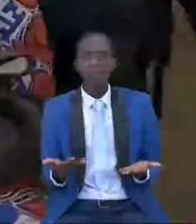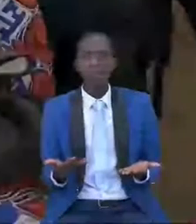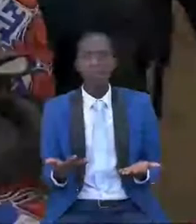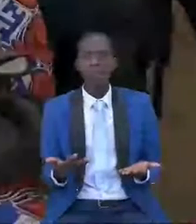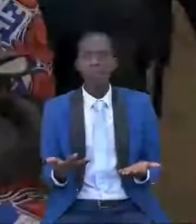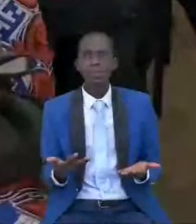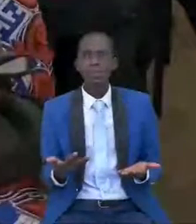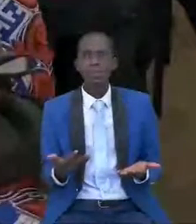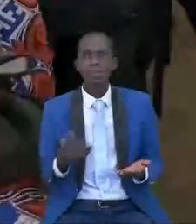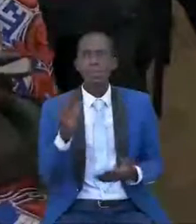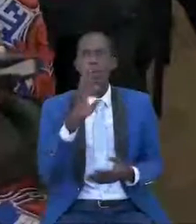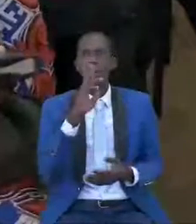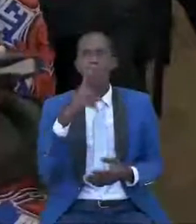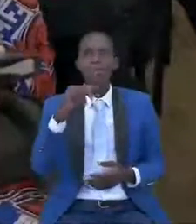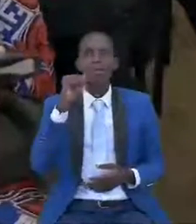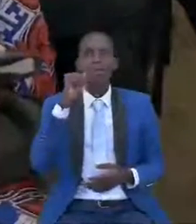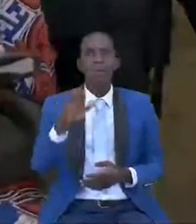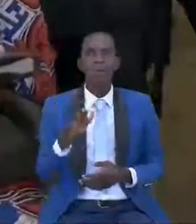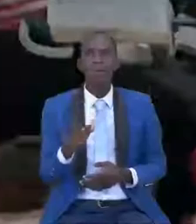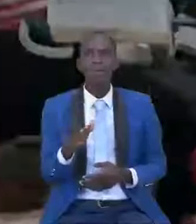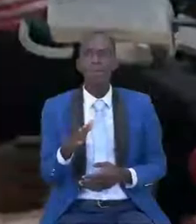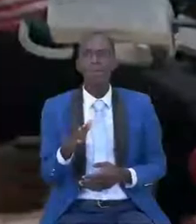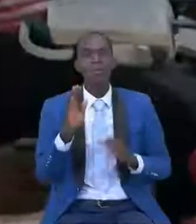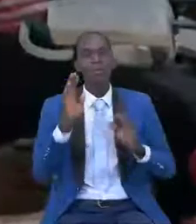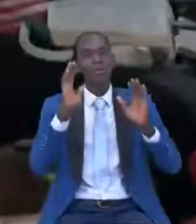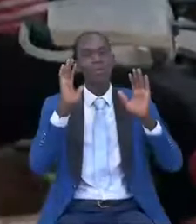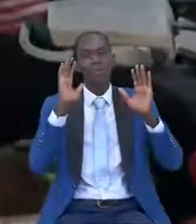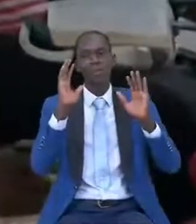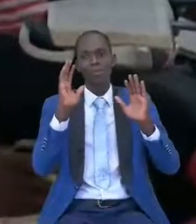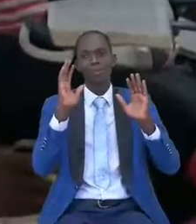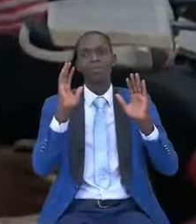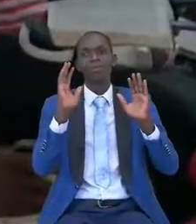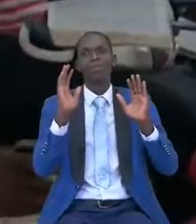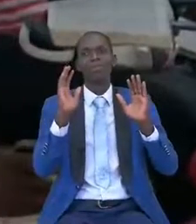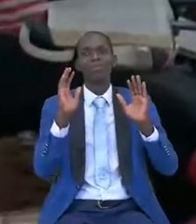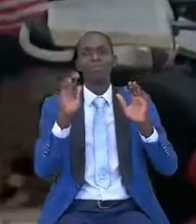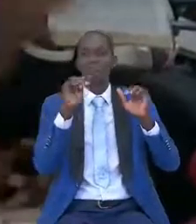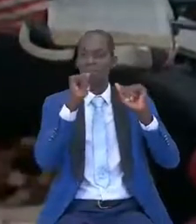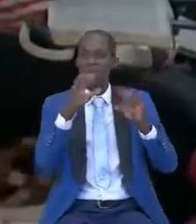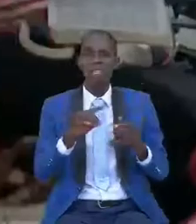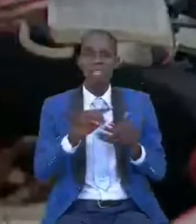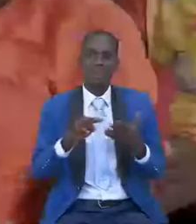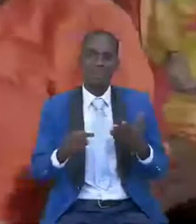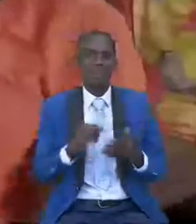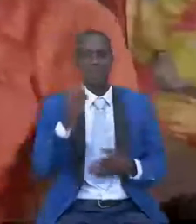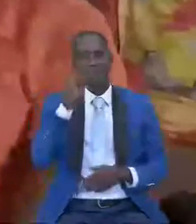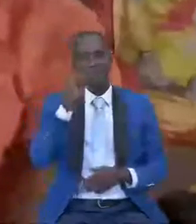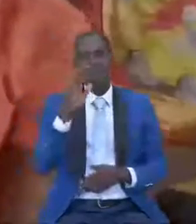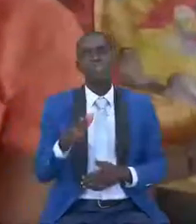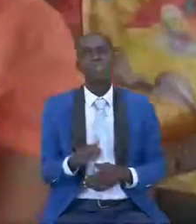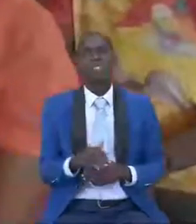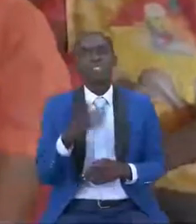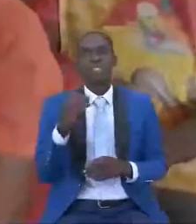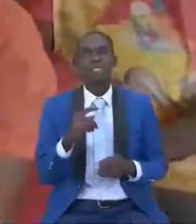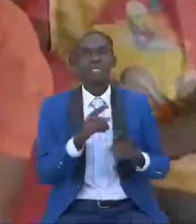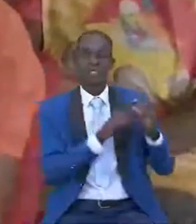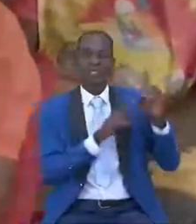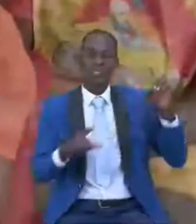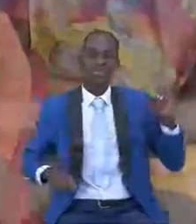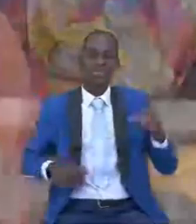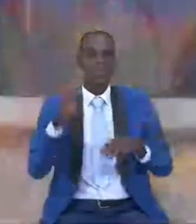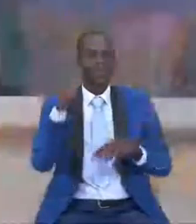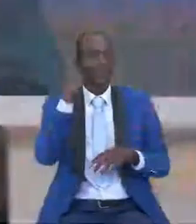où est-elle? Où sont-elles? Merveilleux. Béni parmi les femmes. Le Seigneur